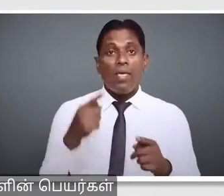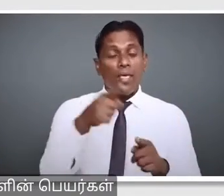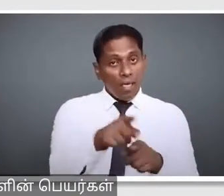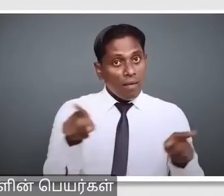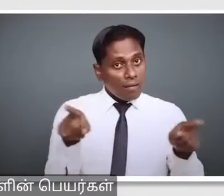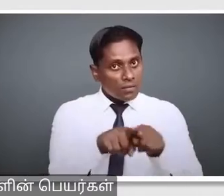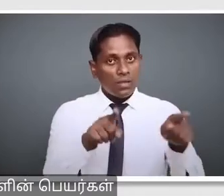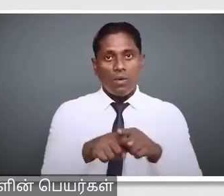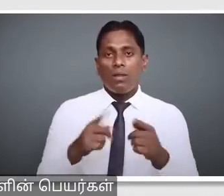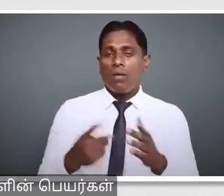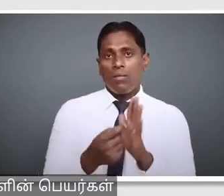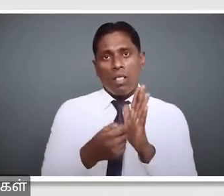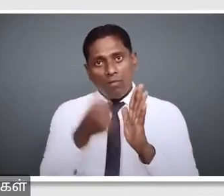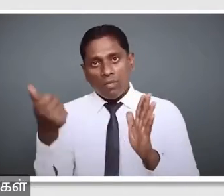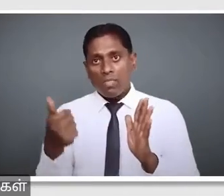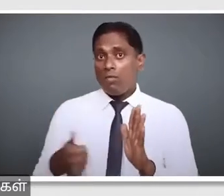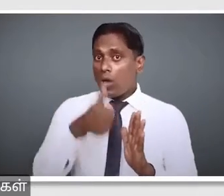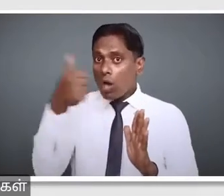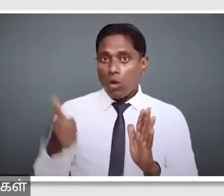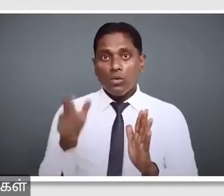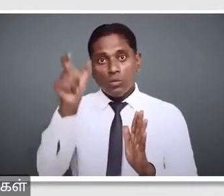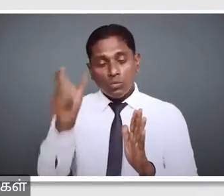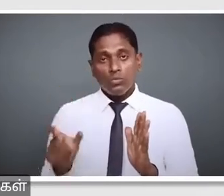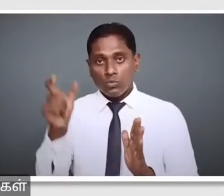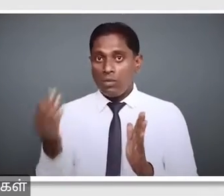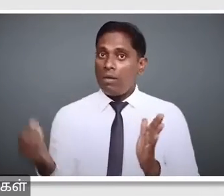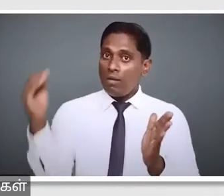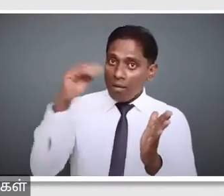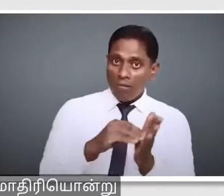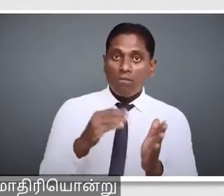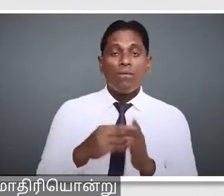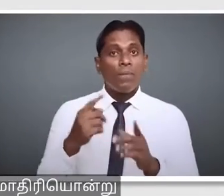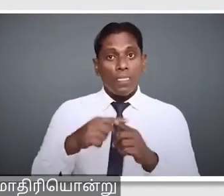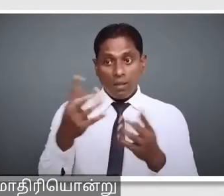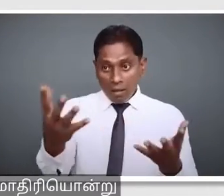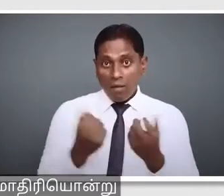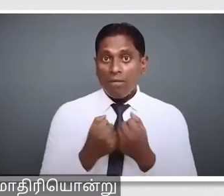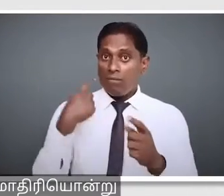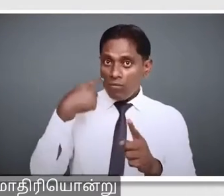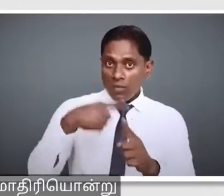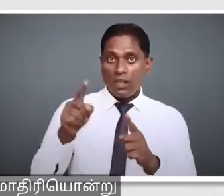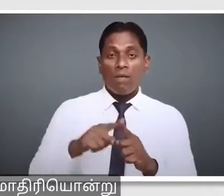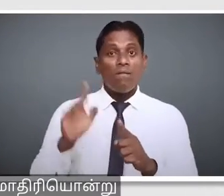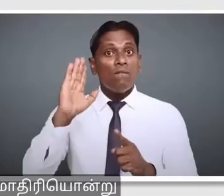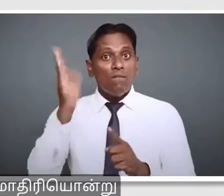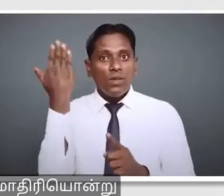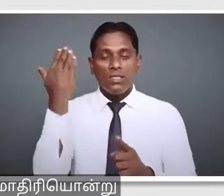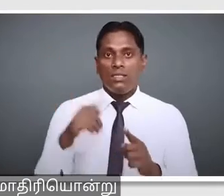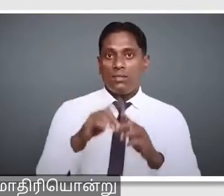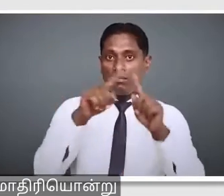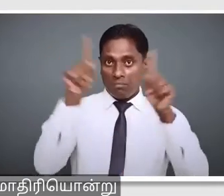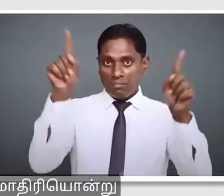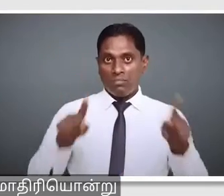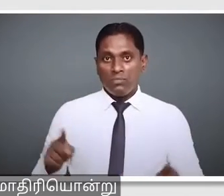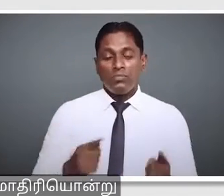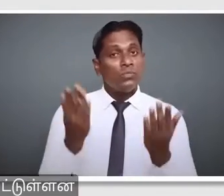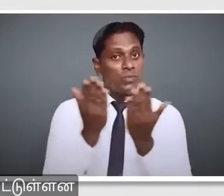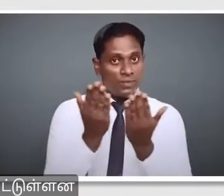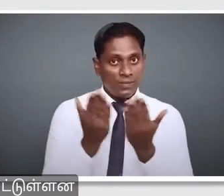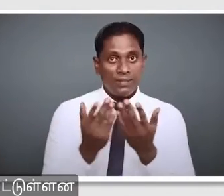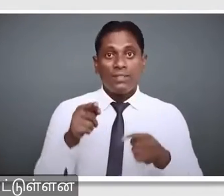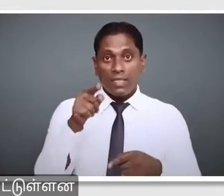பதிவிலிருந்து அகற்றப்படுபவர்களின் பெயர்கள் மற்றும் சேர்க்கப்படுபவர்களின் பெயர்கள் என்பனவற்றை மாத்திரம் சேகரிக்க விசேஷமான